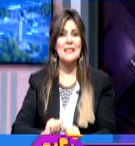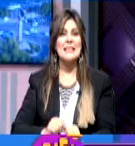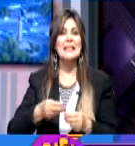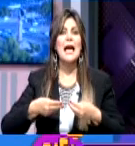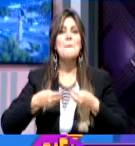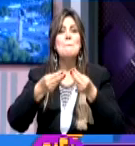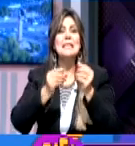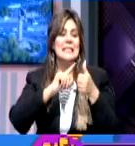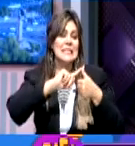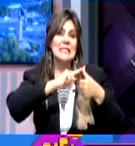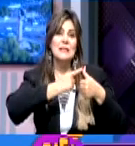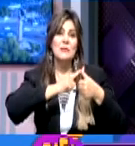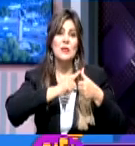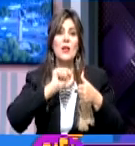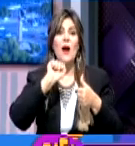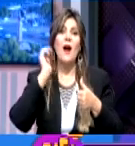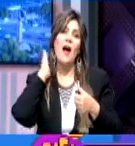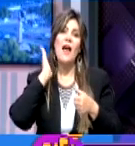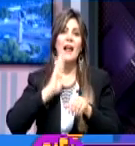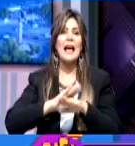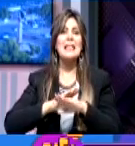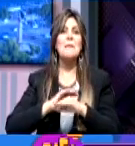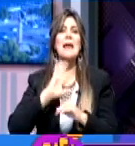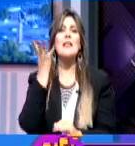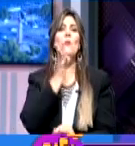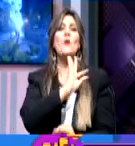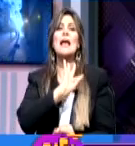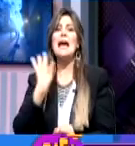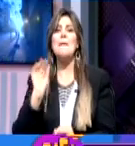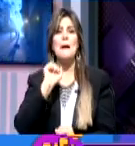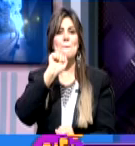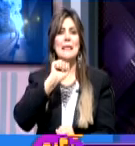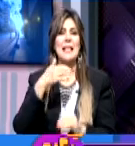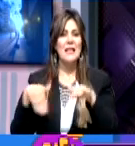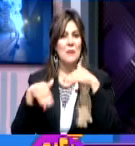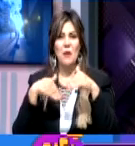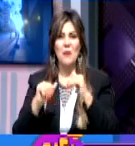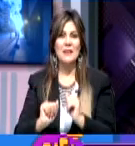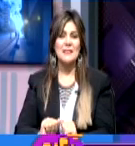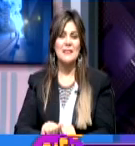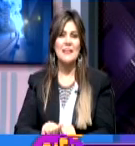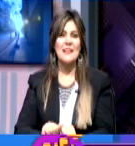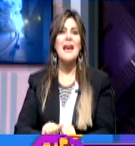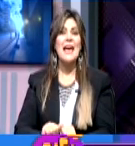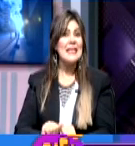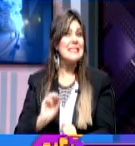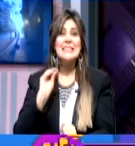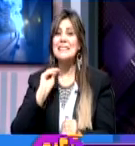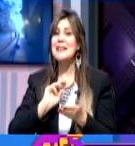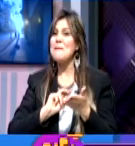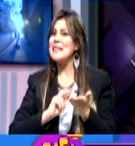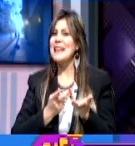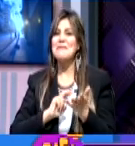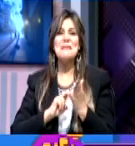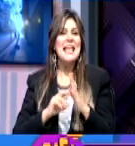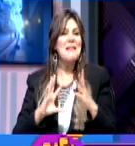بطاقة تثبت الإعاقة أيوة. كوثيقة تتيح استخدام المواصلات العامة